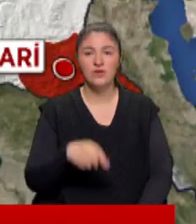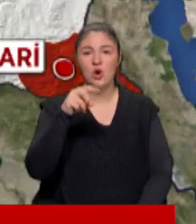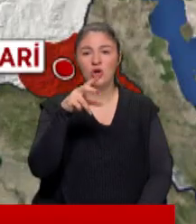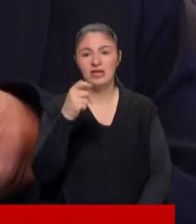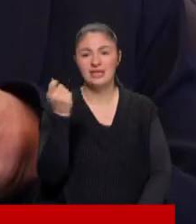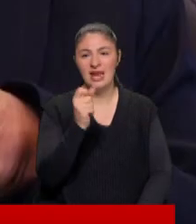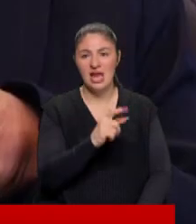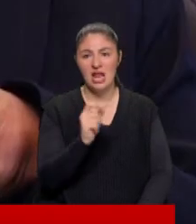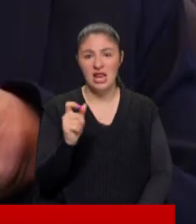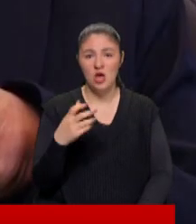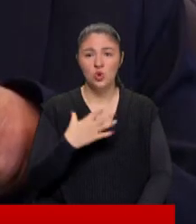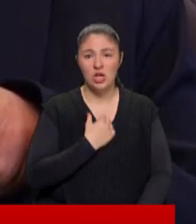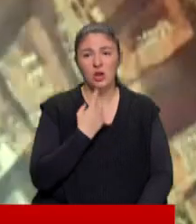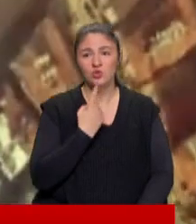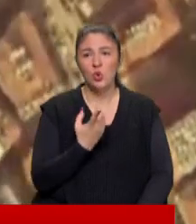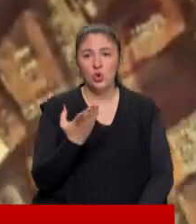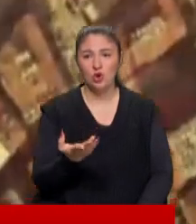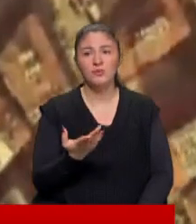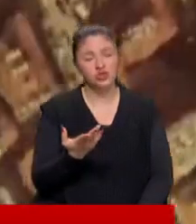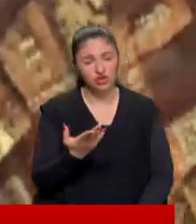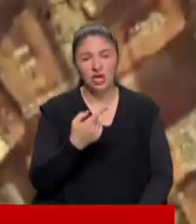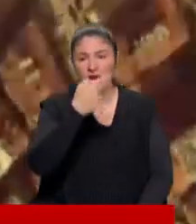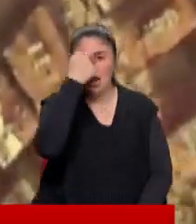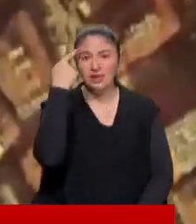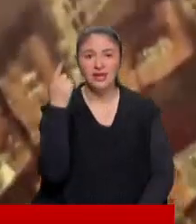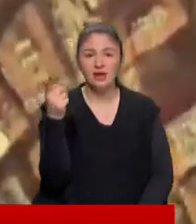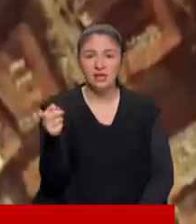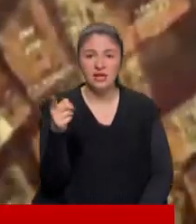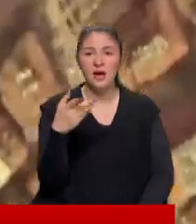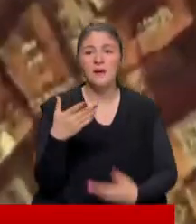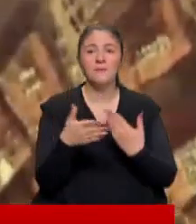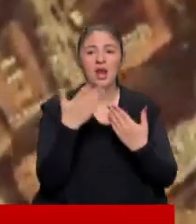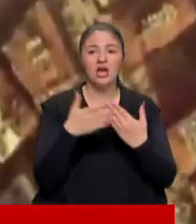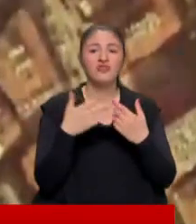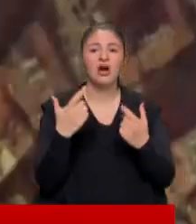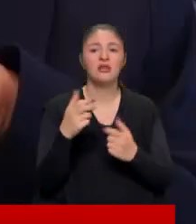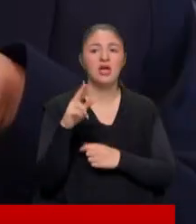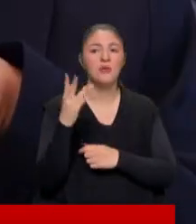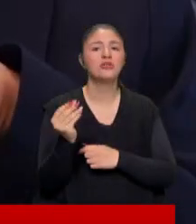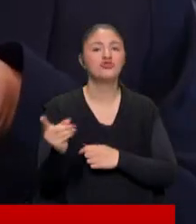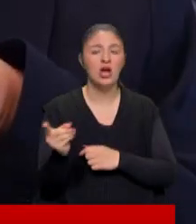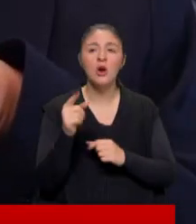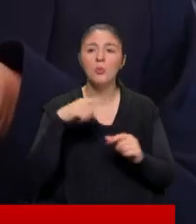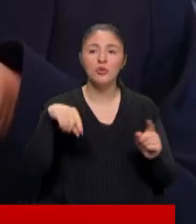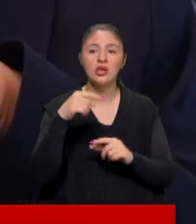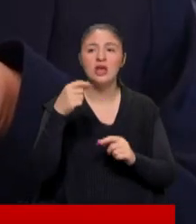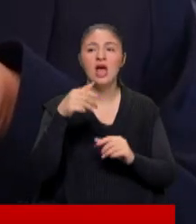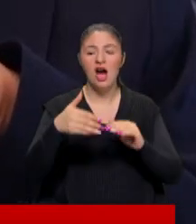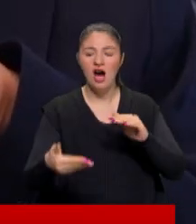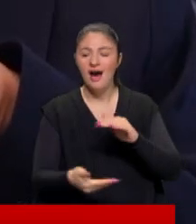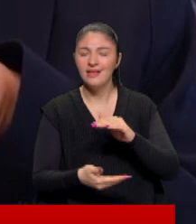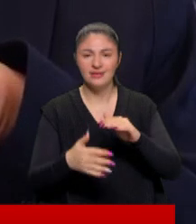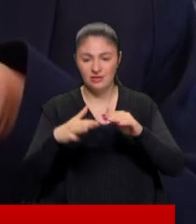18 il, üzülerek söylüyorum, işte kaderleri Maraş ve Hatay gibi. Bunların